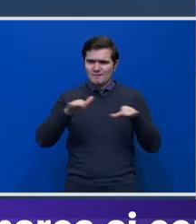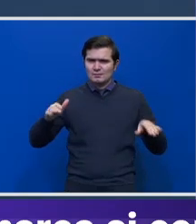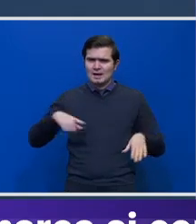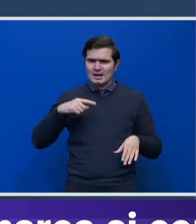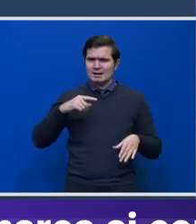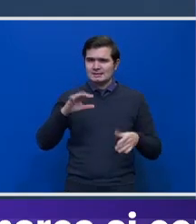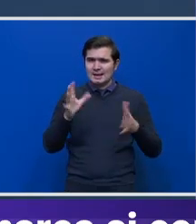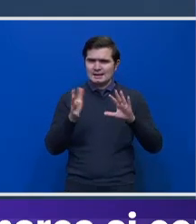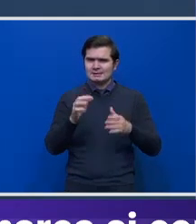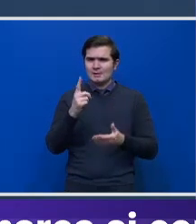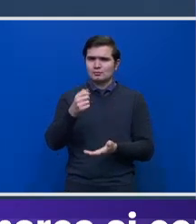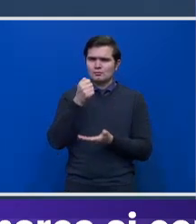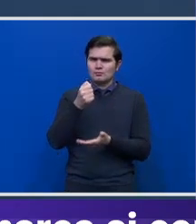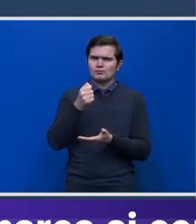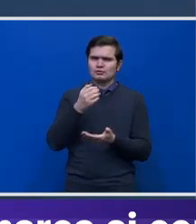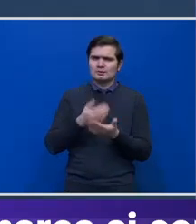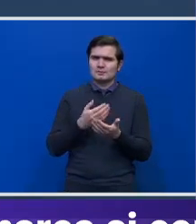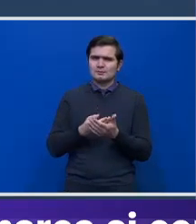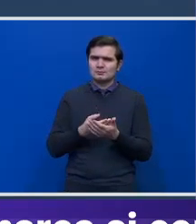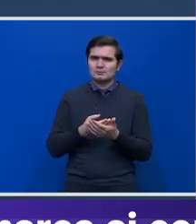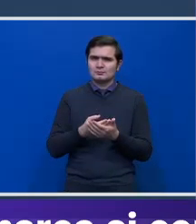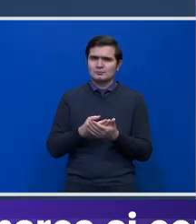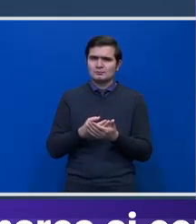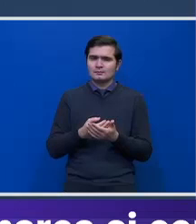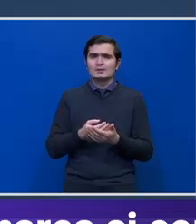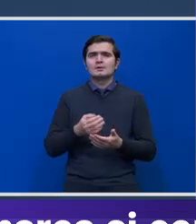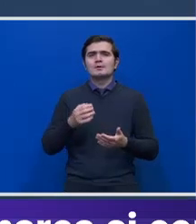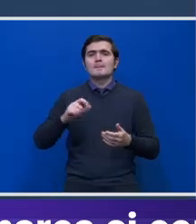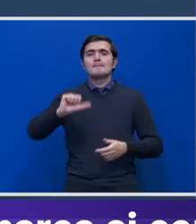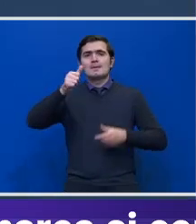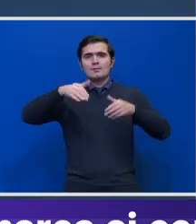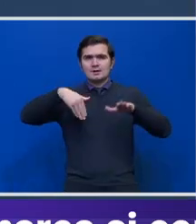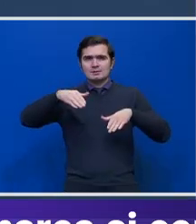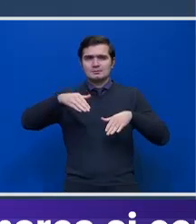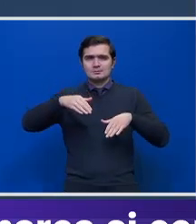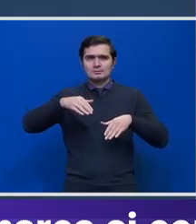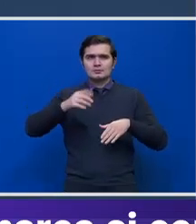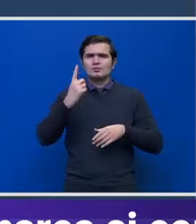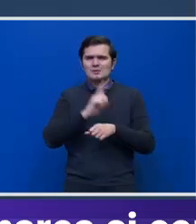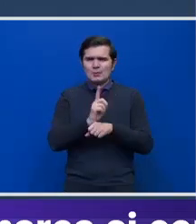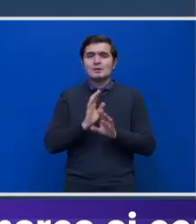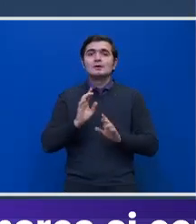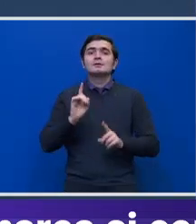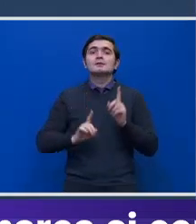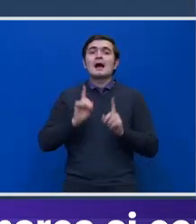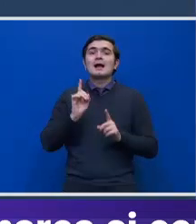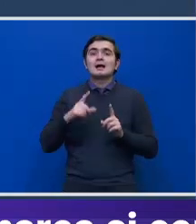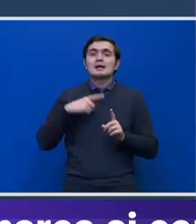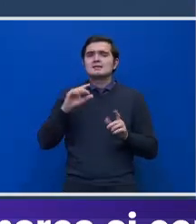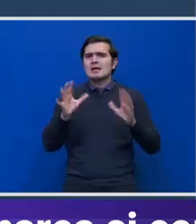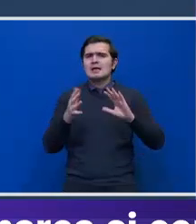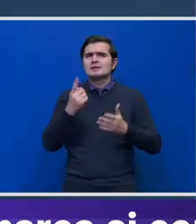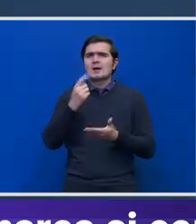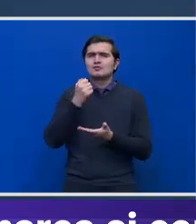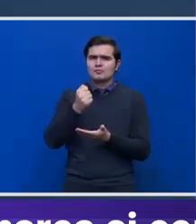un buget în ceea ce privește diferența de preț. Suntem în calcul, premierul a anunțat un deci buget. Deci, o secundă, dacă este estimat un